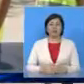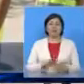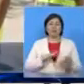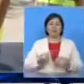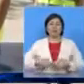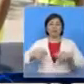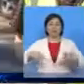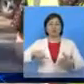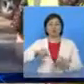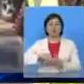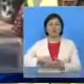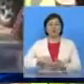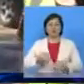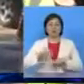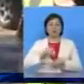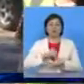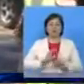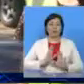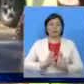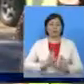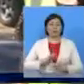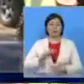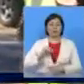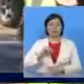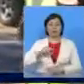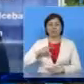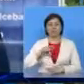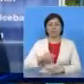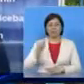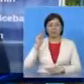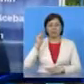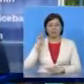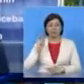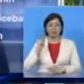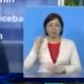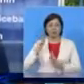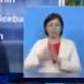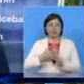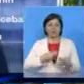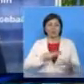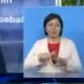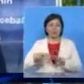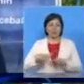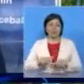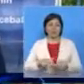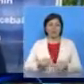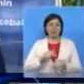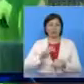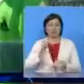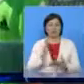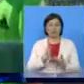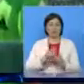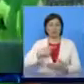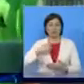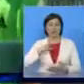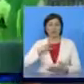Шараның ашылуына қатысқан аудан әкімінің орынбасары Әсет Жеткізгенов түсіндірумен алдын алу шараларының қоғамға оң әсері бар екенін атап